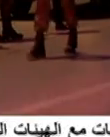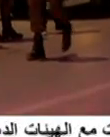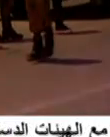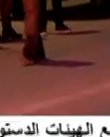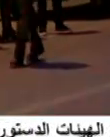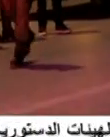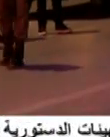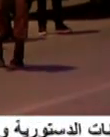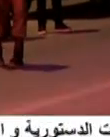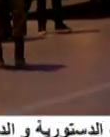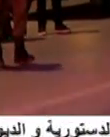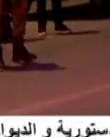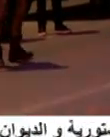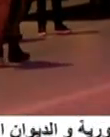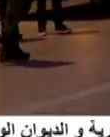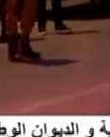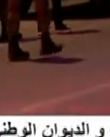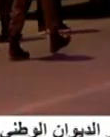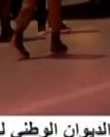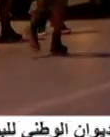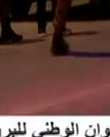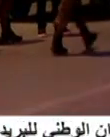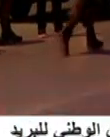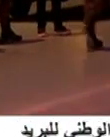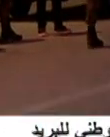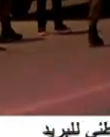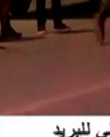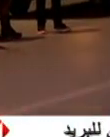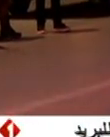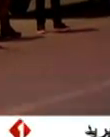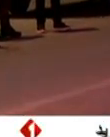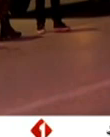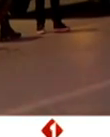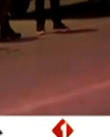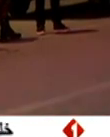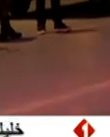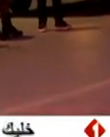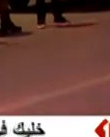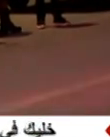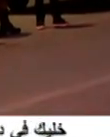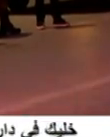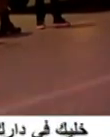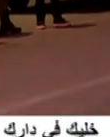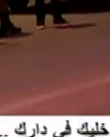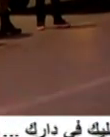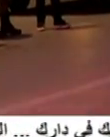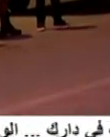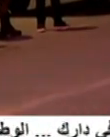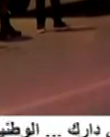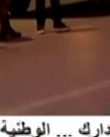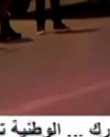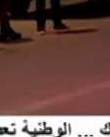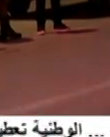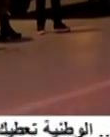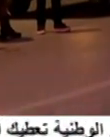وفي مدينة تطاوين، اللي وقفنا صراحة على نسبة عالية وكبيرة برشا من الالتزام بحظر